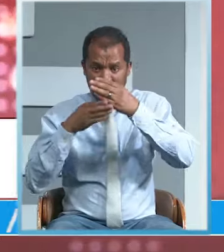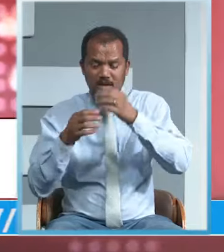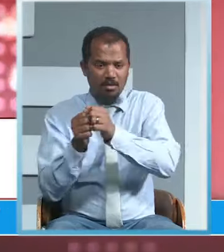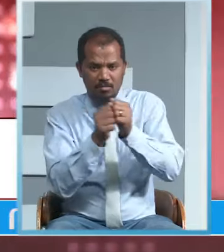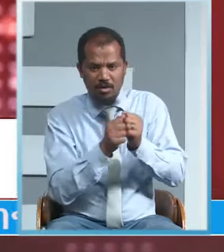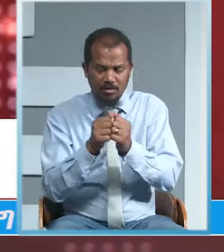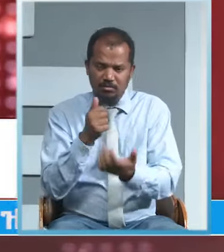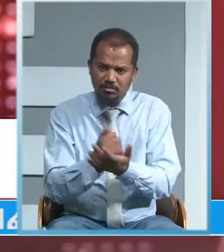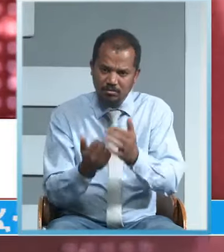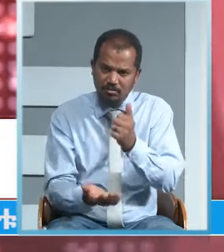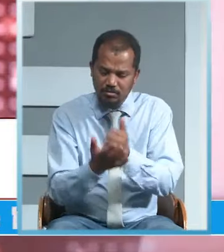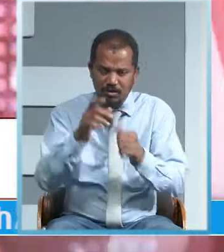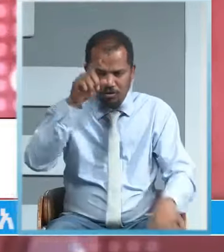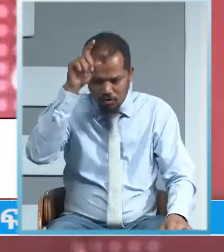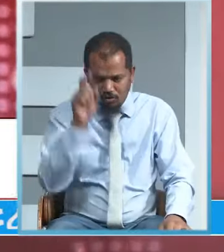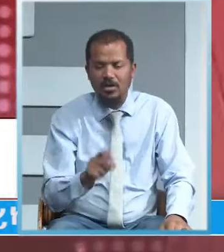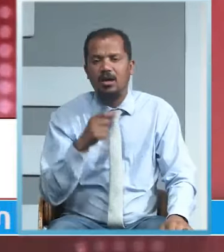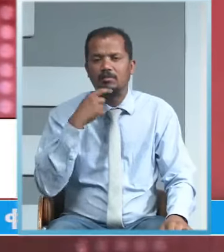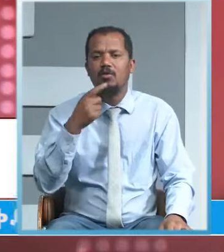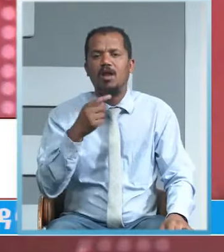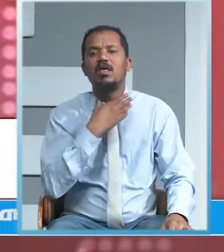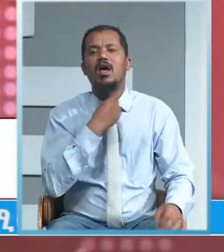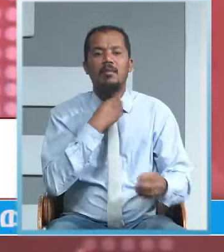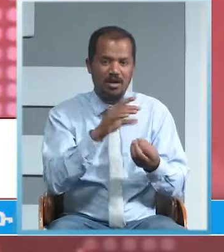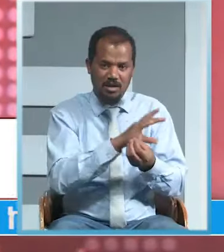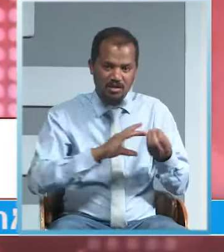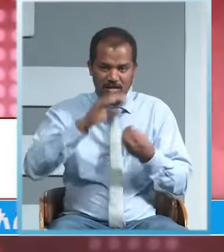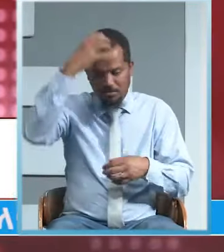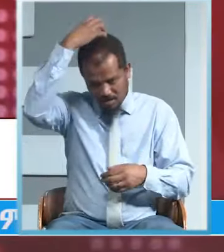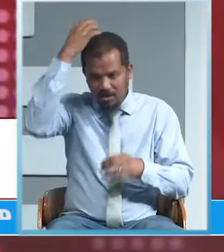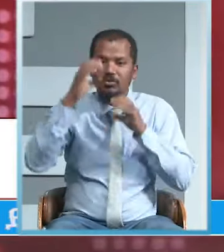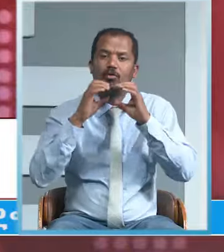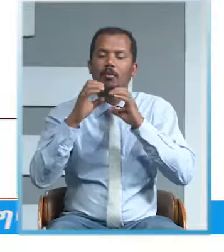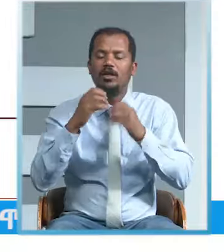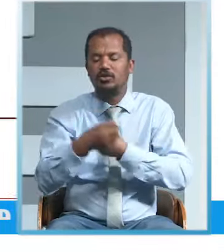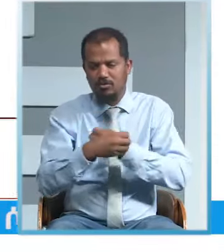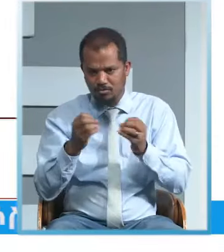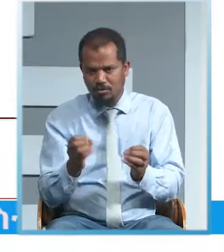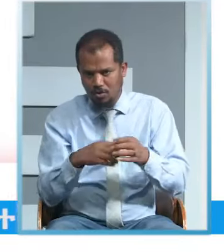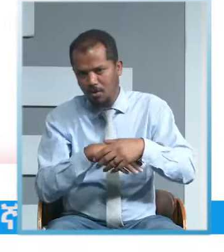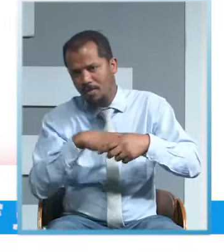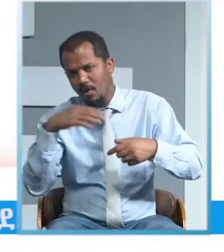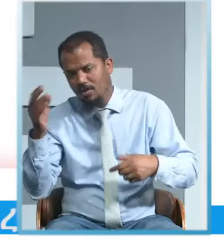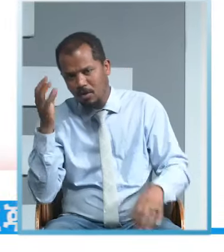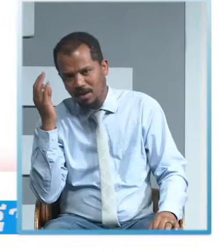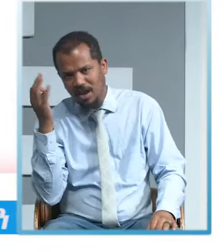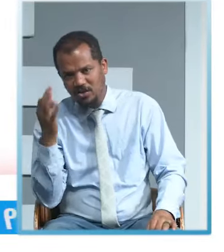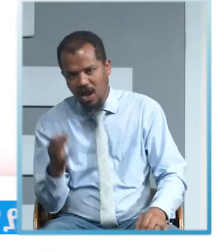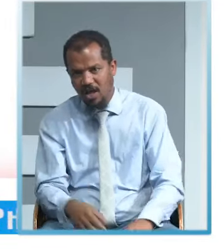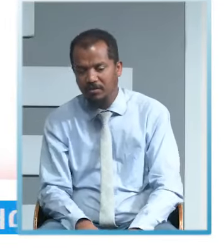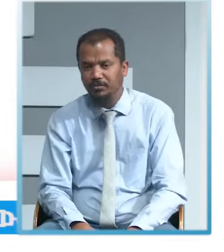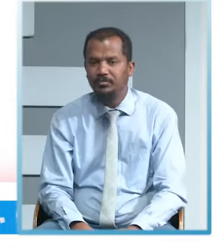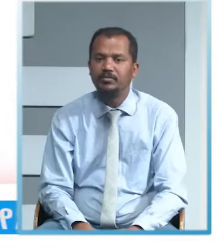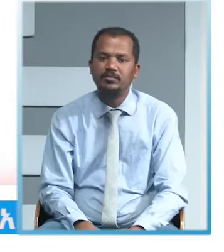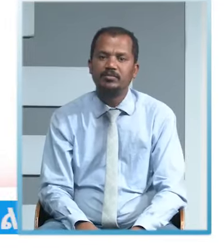በጋራ መረባረብ ይኖርበታል ብሏል የአማራ ክልል መንግስት ኮሚኒኬሽን ቢሮ ባወጣው መግለጫ።